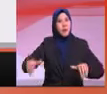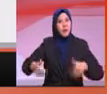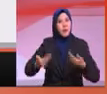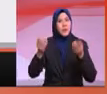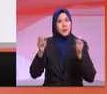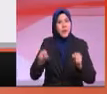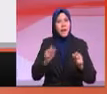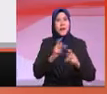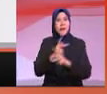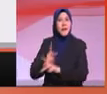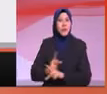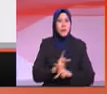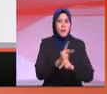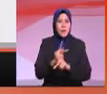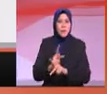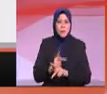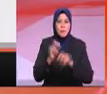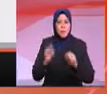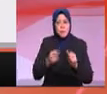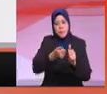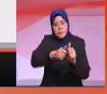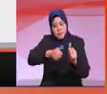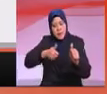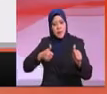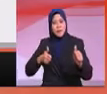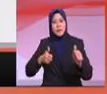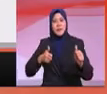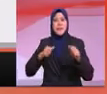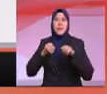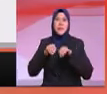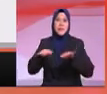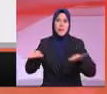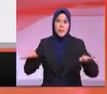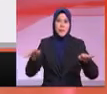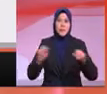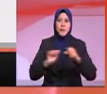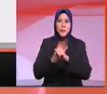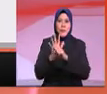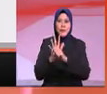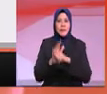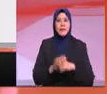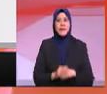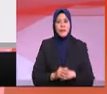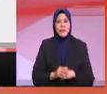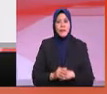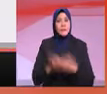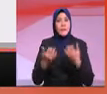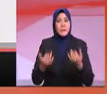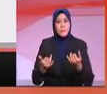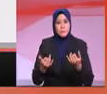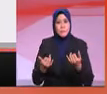kita dapat kawal dan juga mencegah penularan. Jadi kita juga perlu melihat kepada